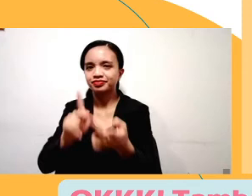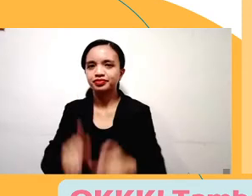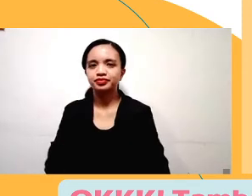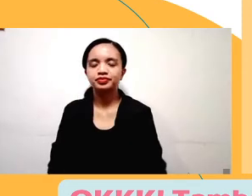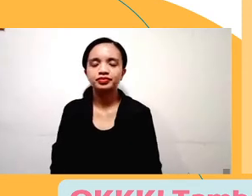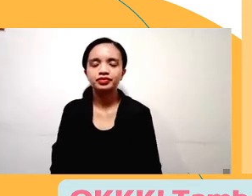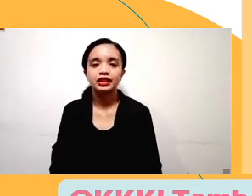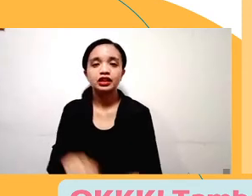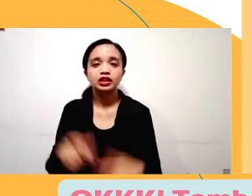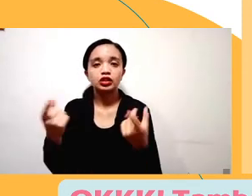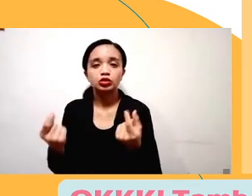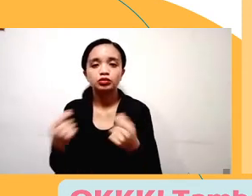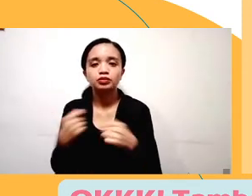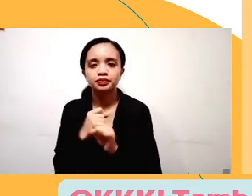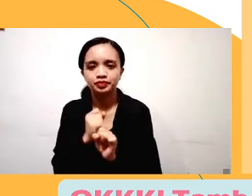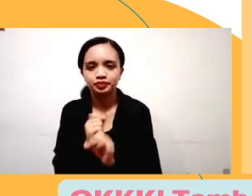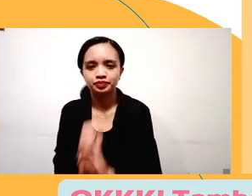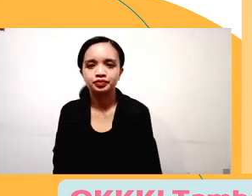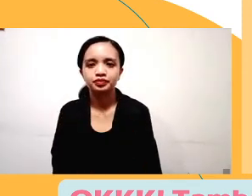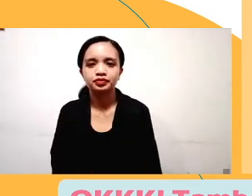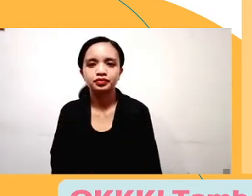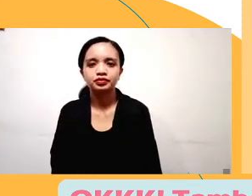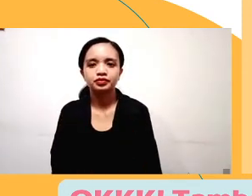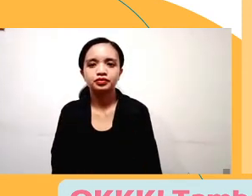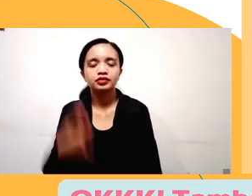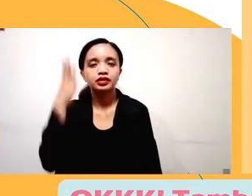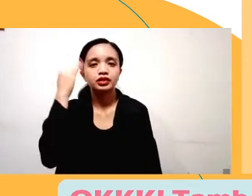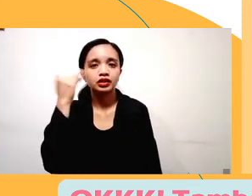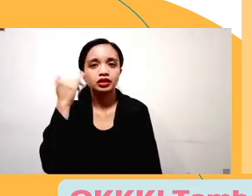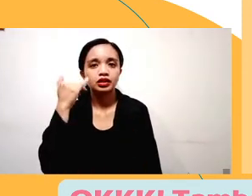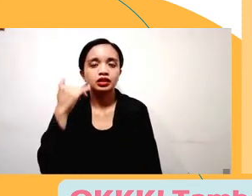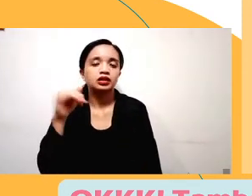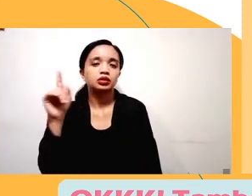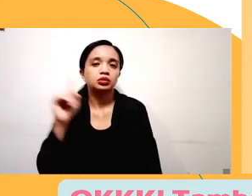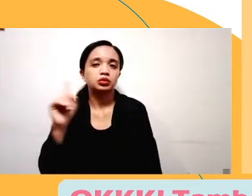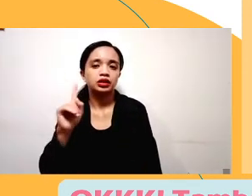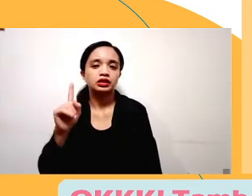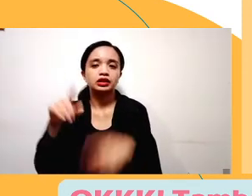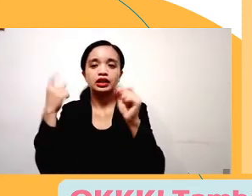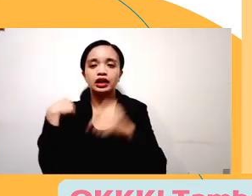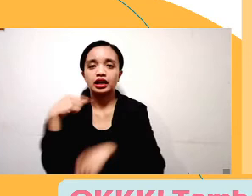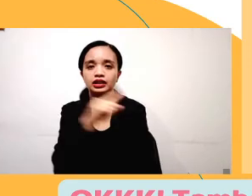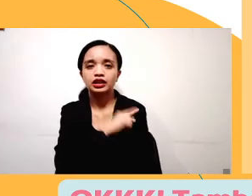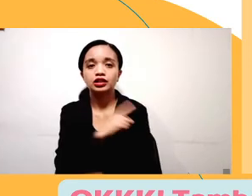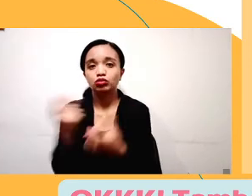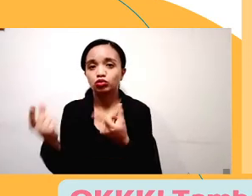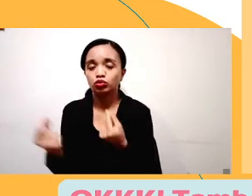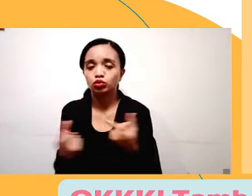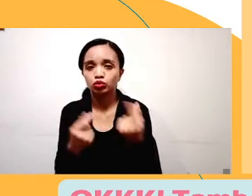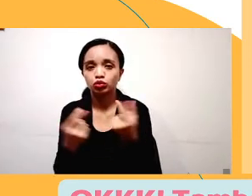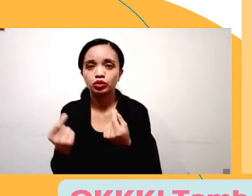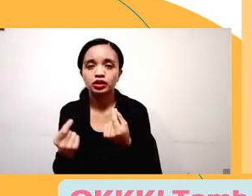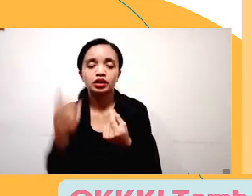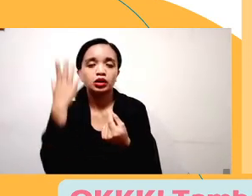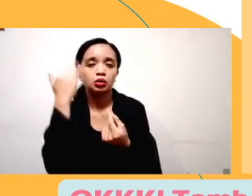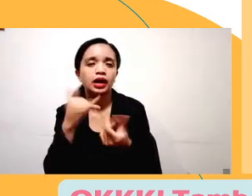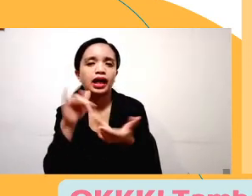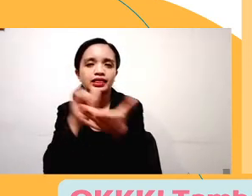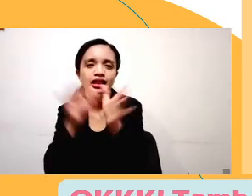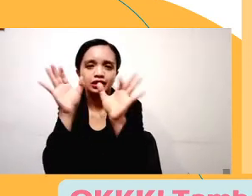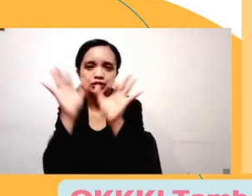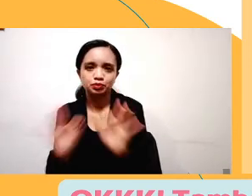ito. Ang maliliit na hakbang na ating ginagawa ay kasing kahalaga ng